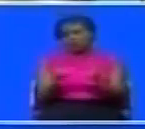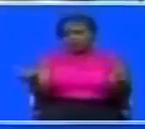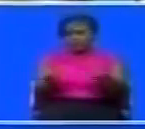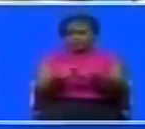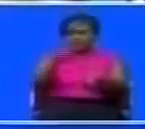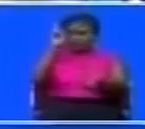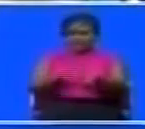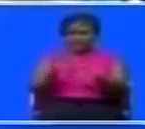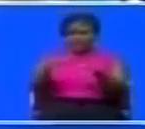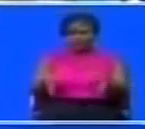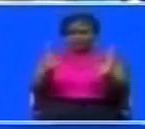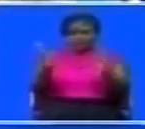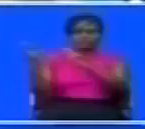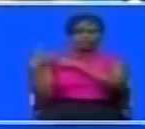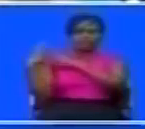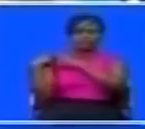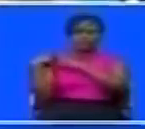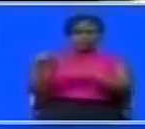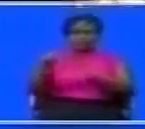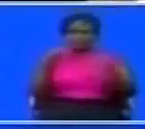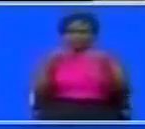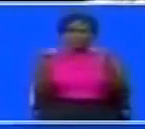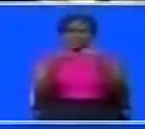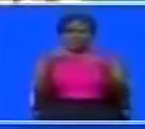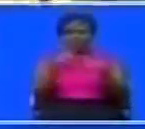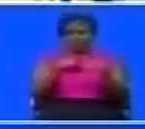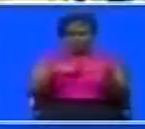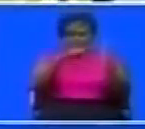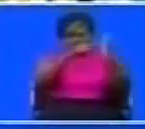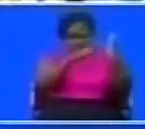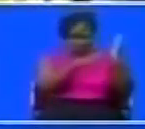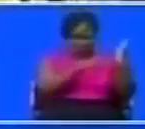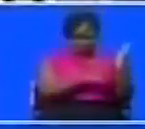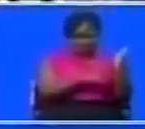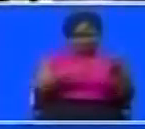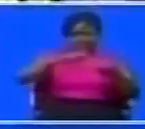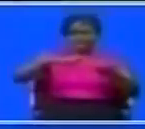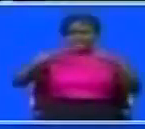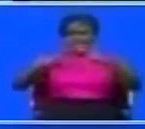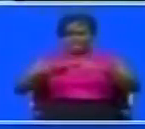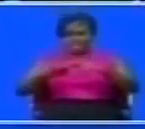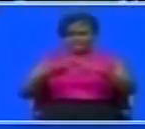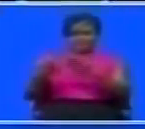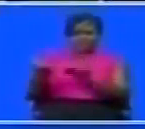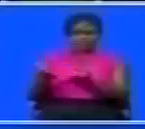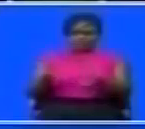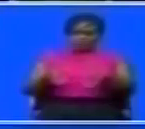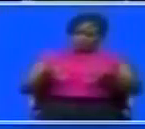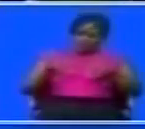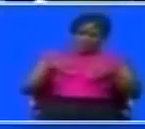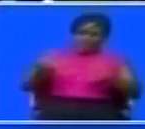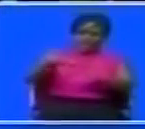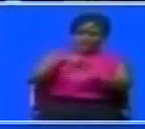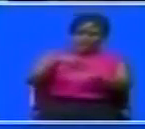huo maafisa wanaohusika walikuwa na mkutano uliohusu masuala yanayofungamana na ardhi. Na hapa walisubiri